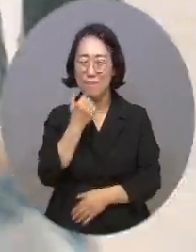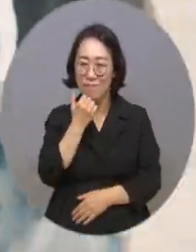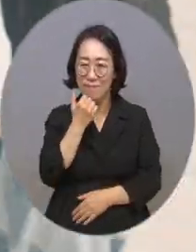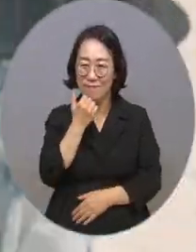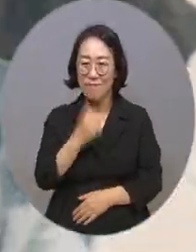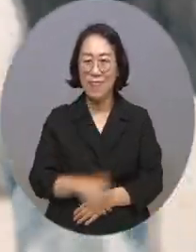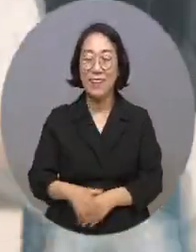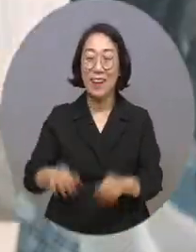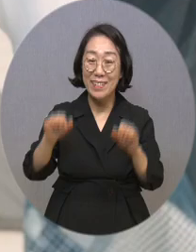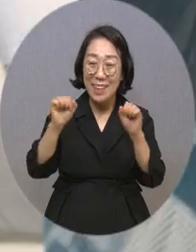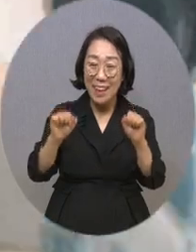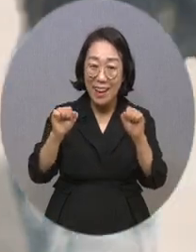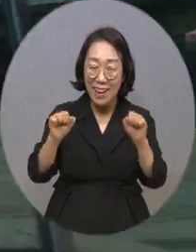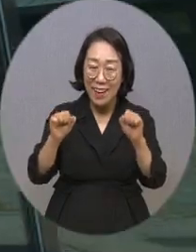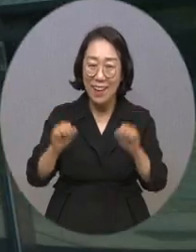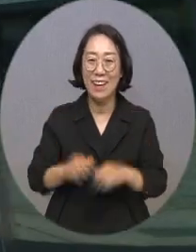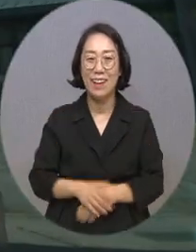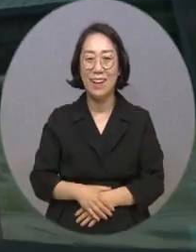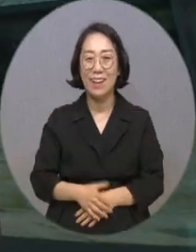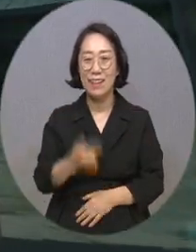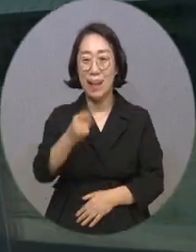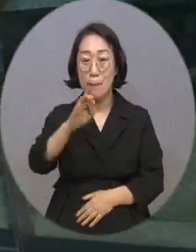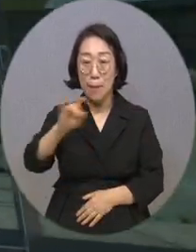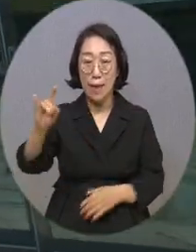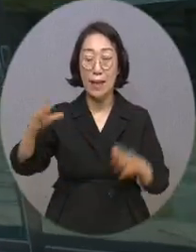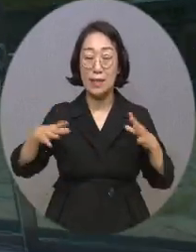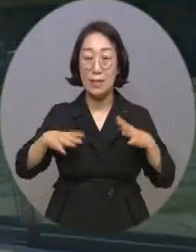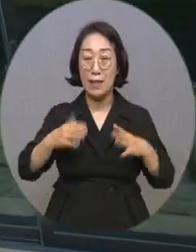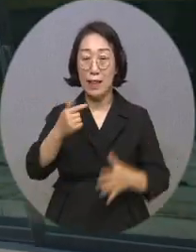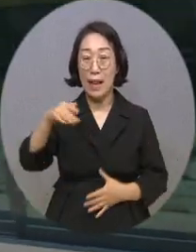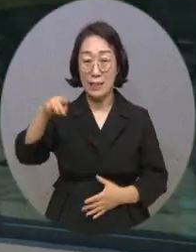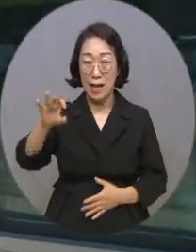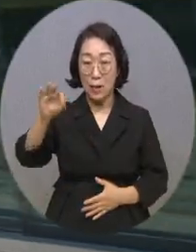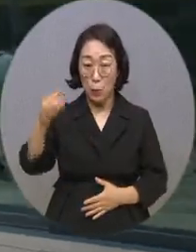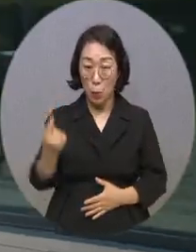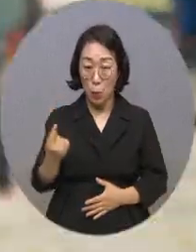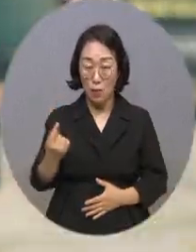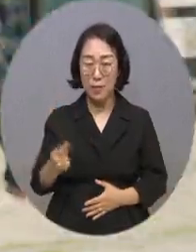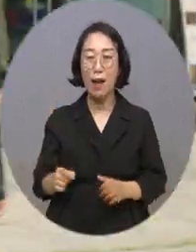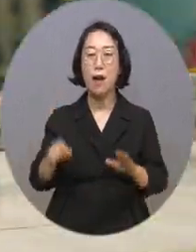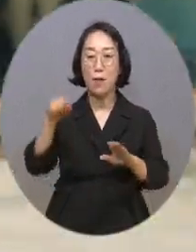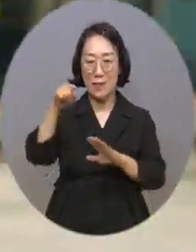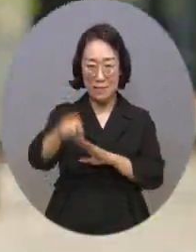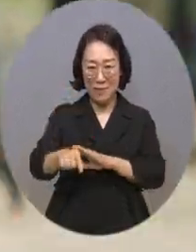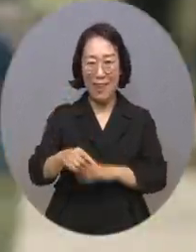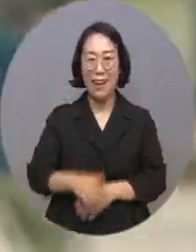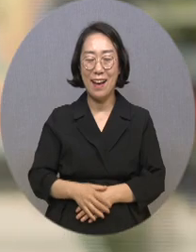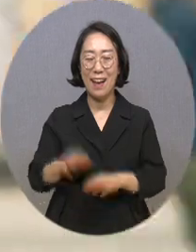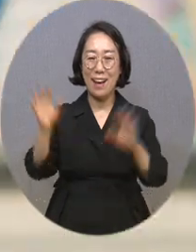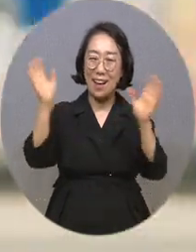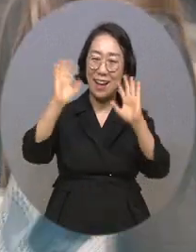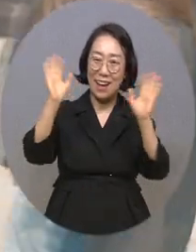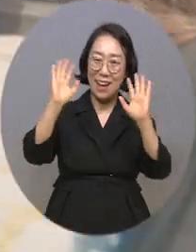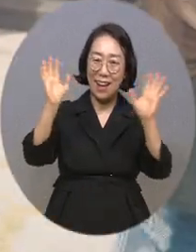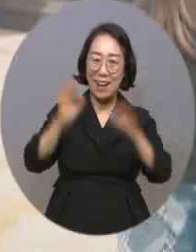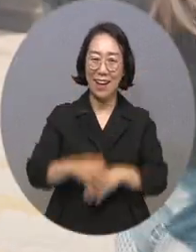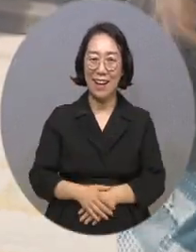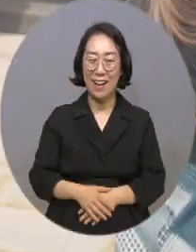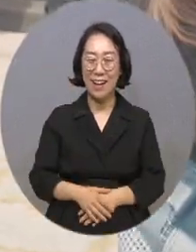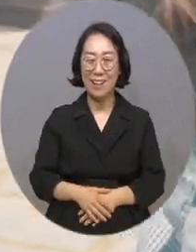이미 온 것 같은데. 안녕하세요. 남의 자랑 나상도 씨가 여기 방문했습니다. 안녕하세요.